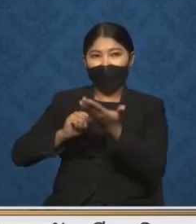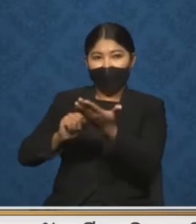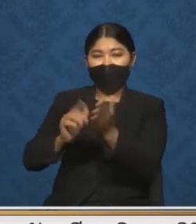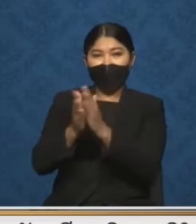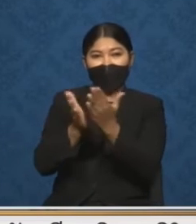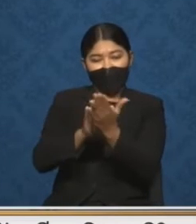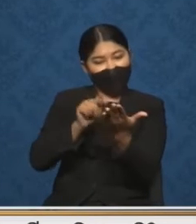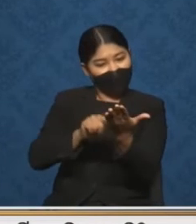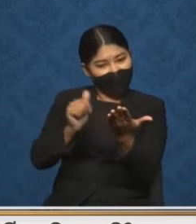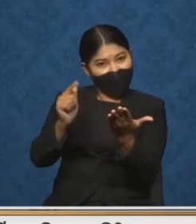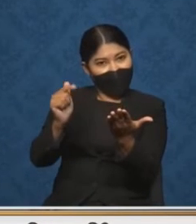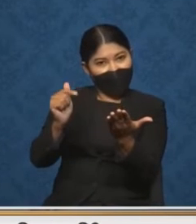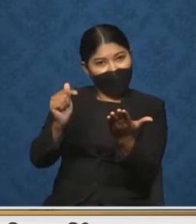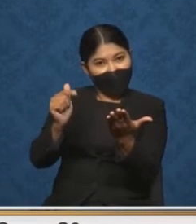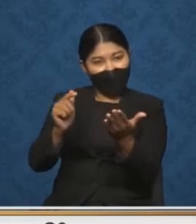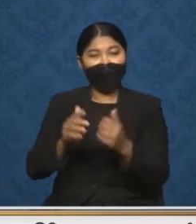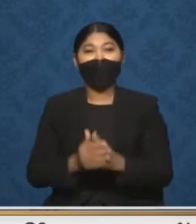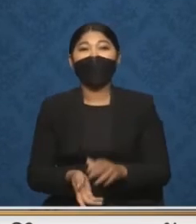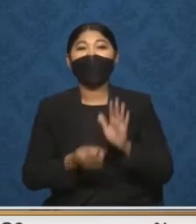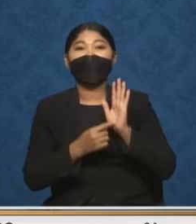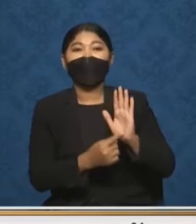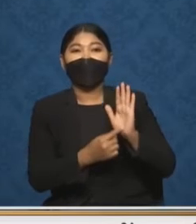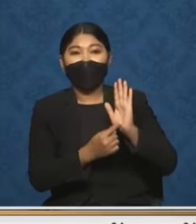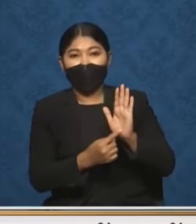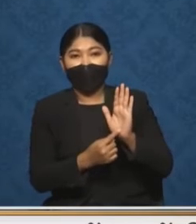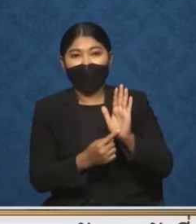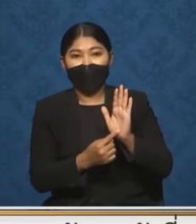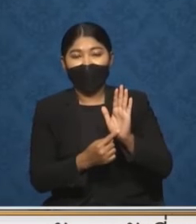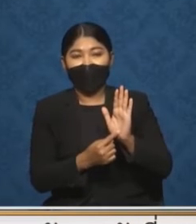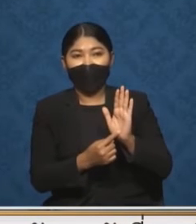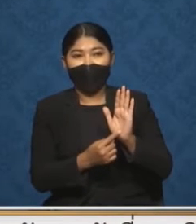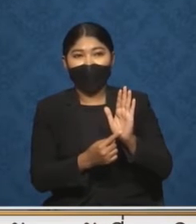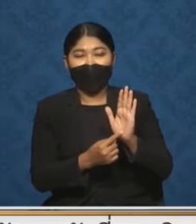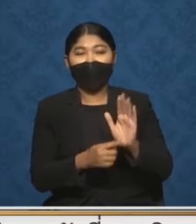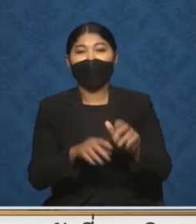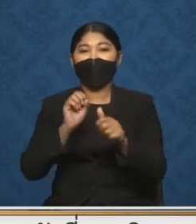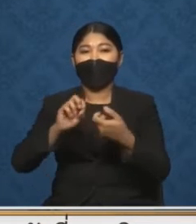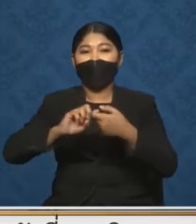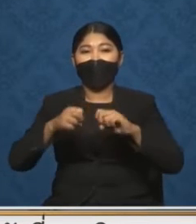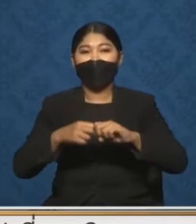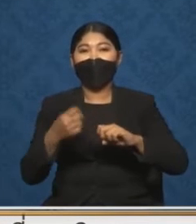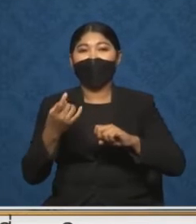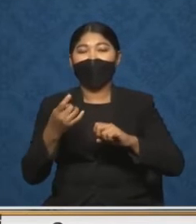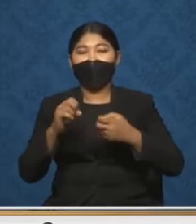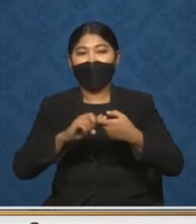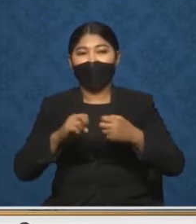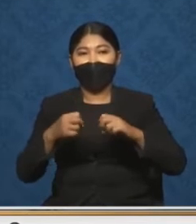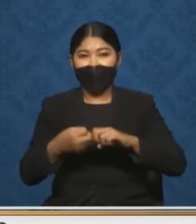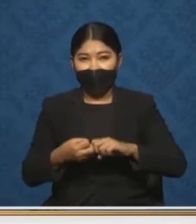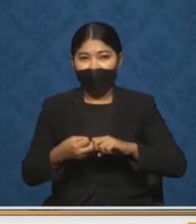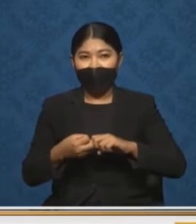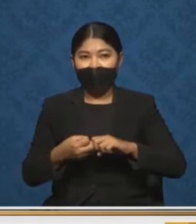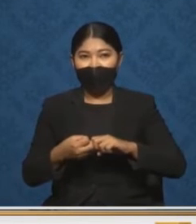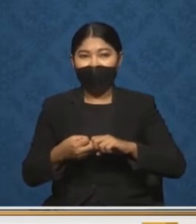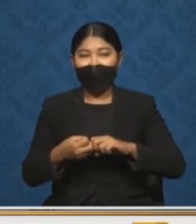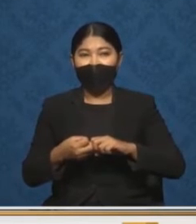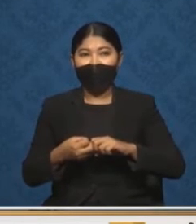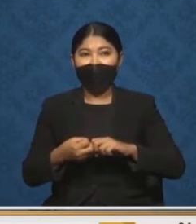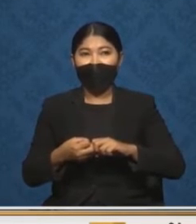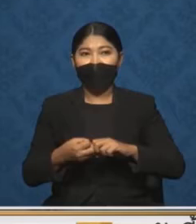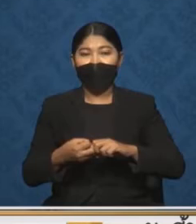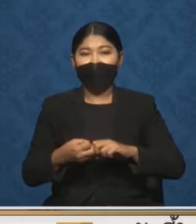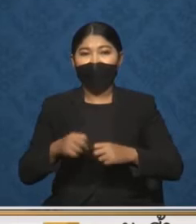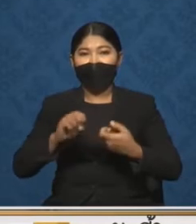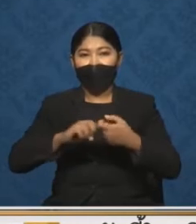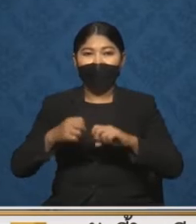สือเลมนี้ได้เลยครับย่วตัอย่อย เช่น ข้อเสนอทเป็ปญหาทานก็ได้แดงใหเหนเลยว่าปัญห